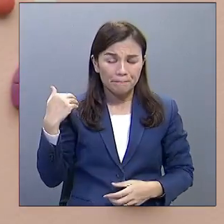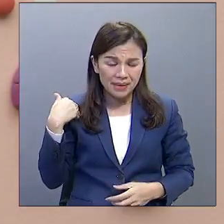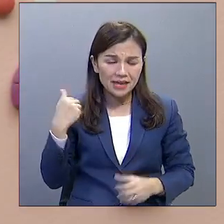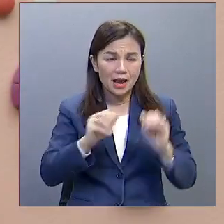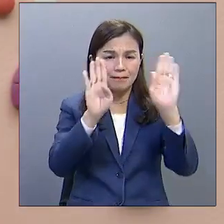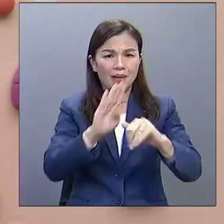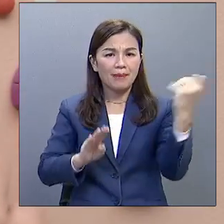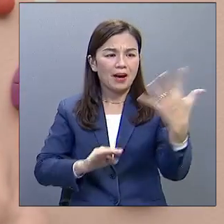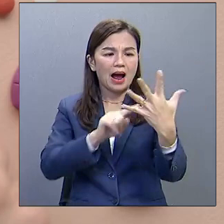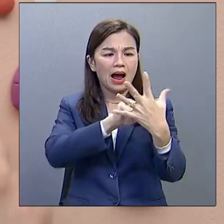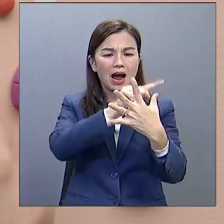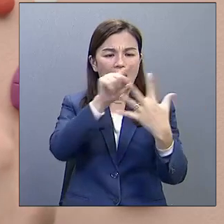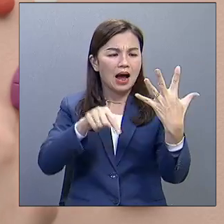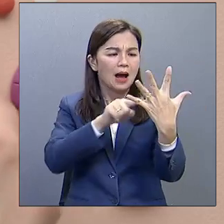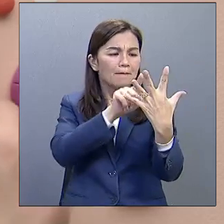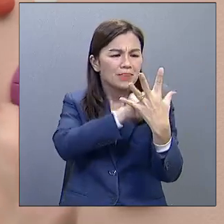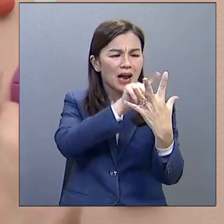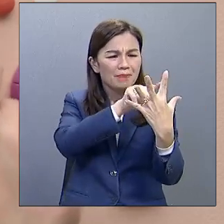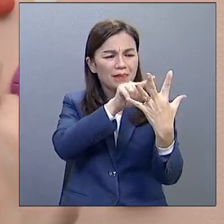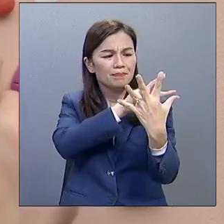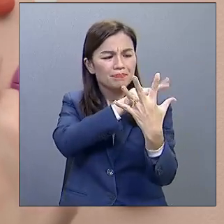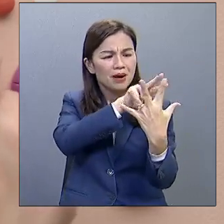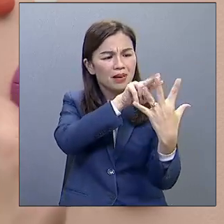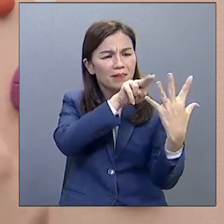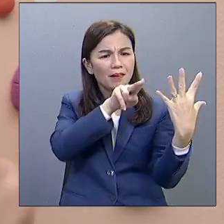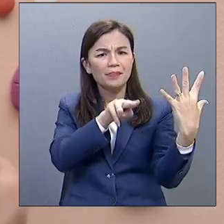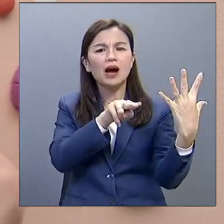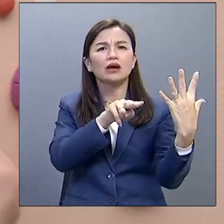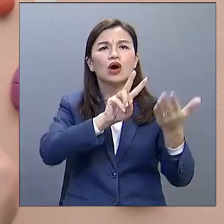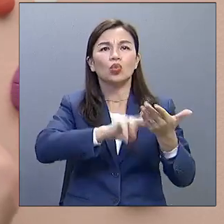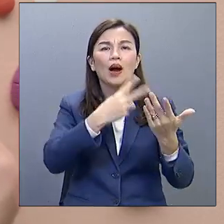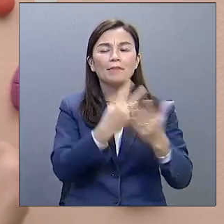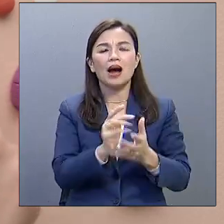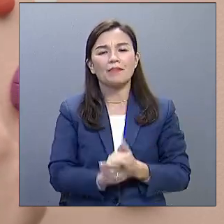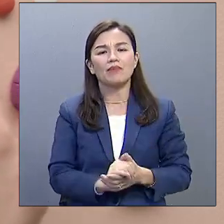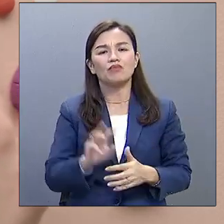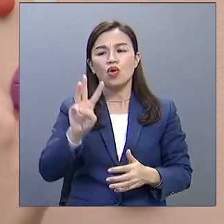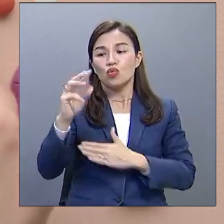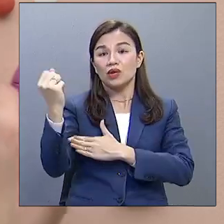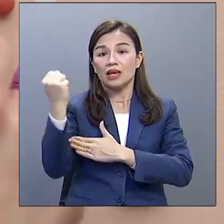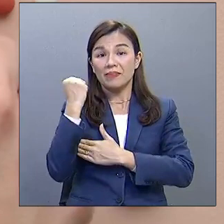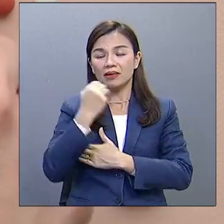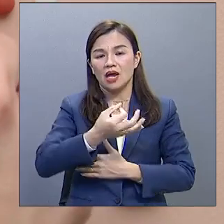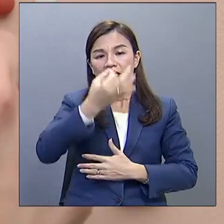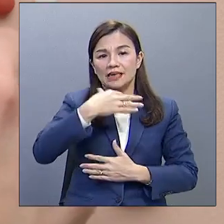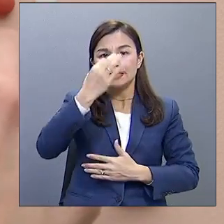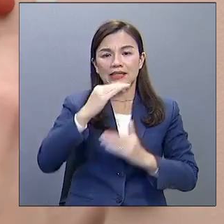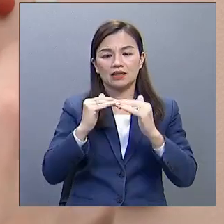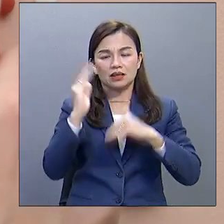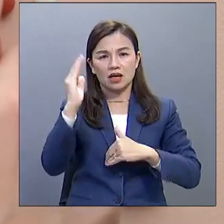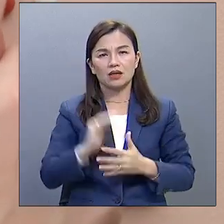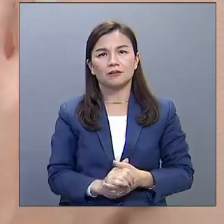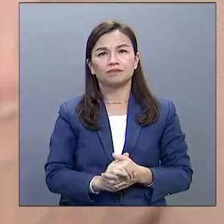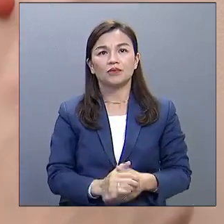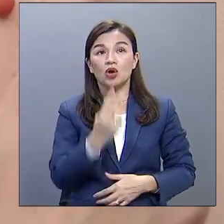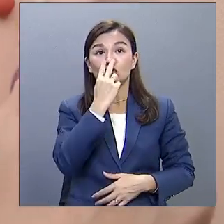เนี่ยมันมีปริมาณวิตามินซ้ำซ้อนกันก็ทำให้ปริมาณที่ได้อะมันมากเกินไปสิ่งสำคัญอะเราจะกินอะไรอยากให้อ่าน